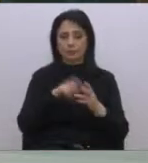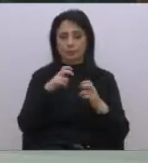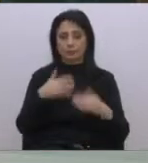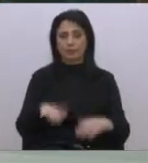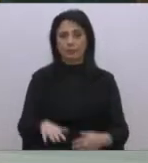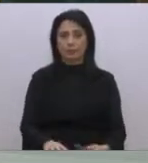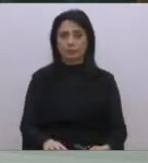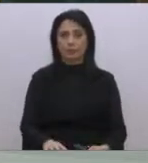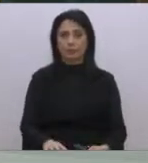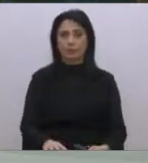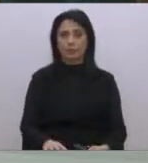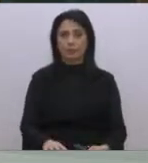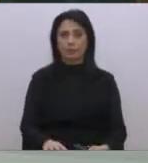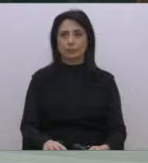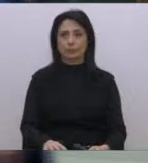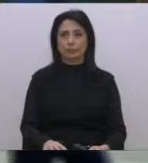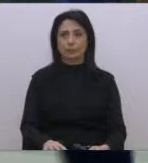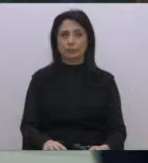gansulia.